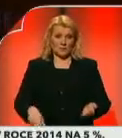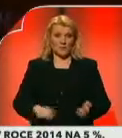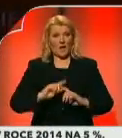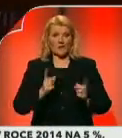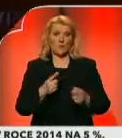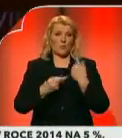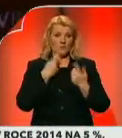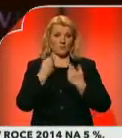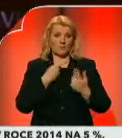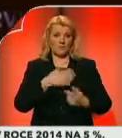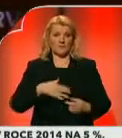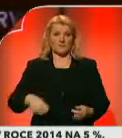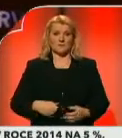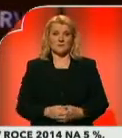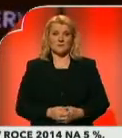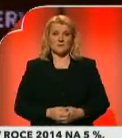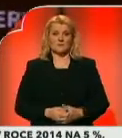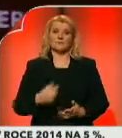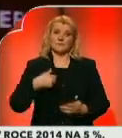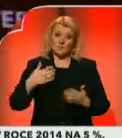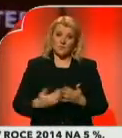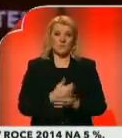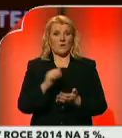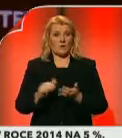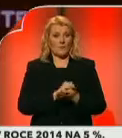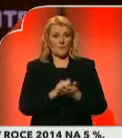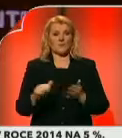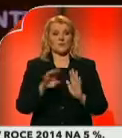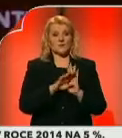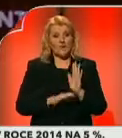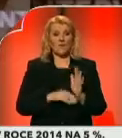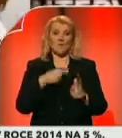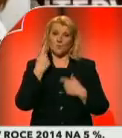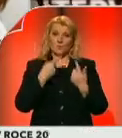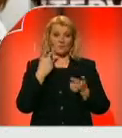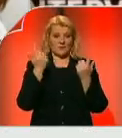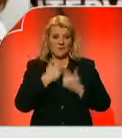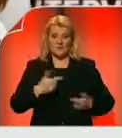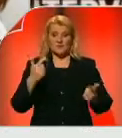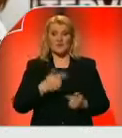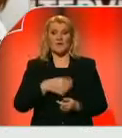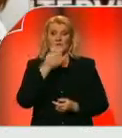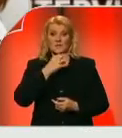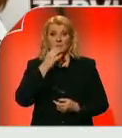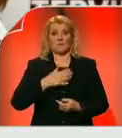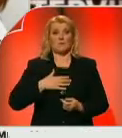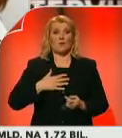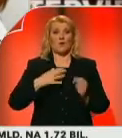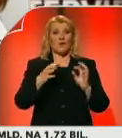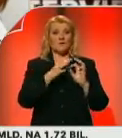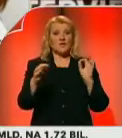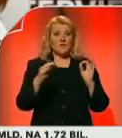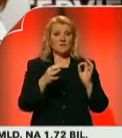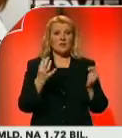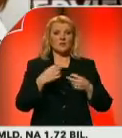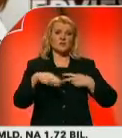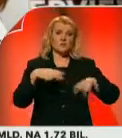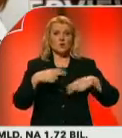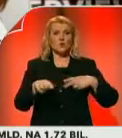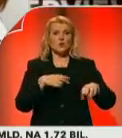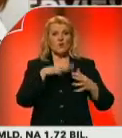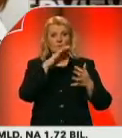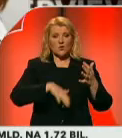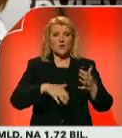výrok ministra. Znova musím zopakovat, že zákon mluví naprosto jasně. Pokud nějaká moje věta z nějakého rozhovoru